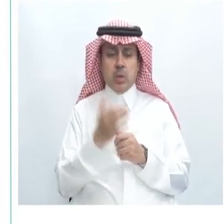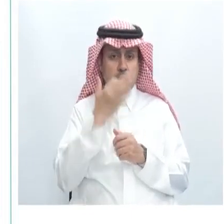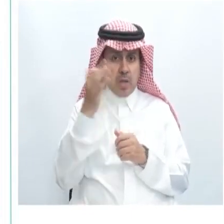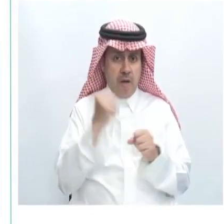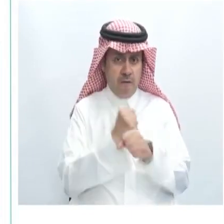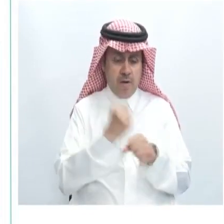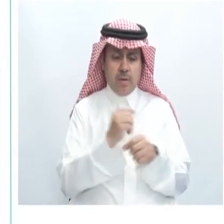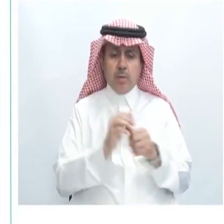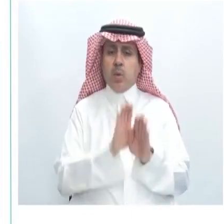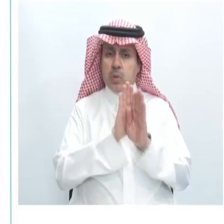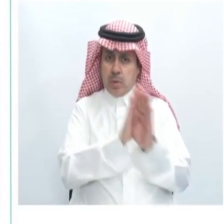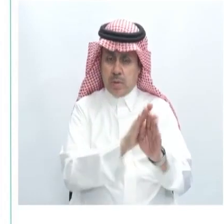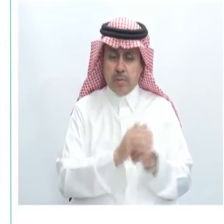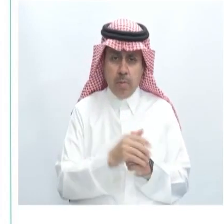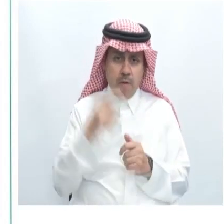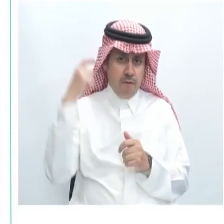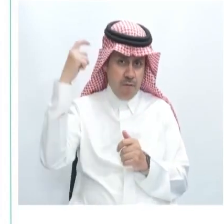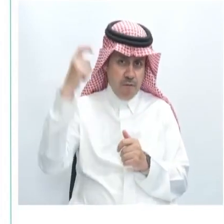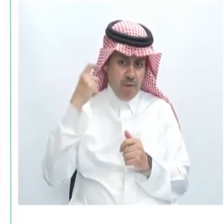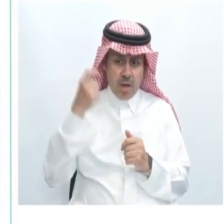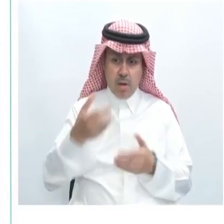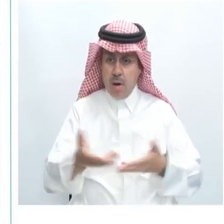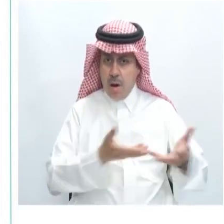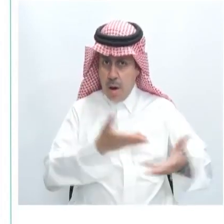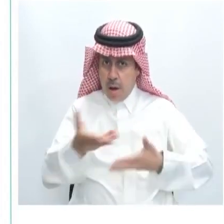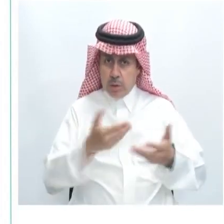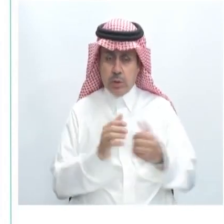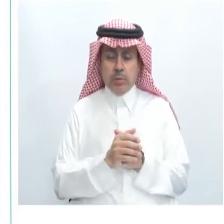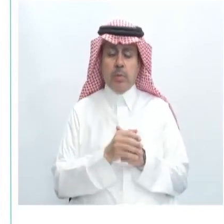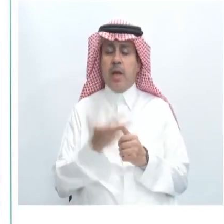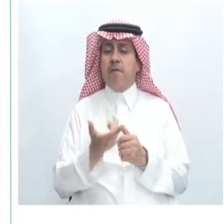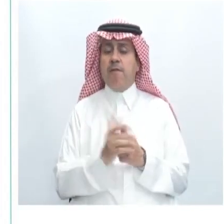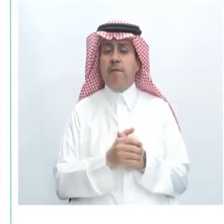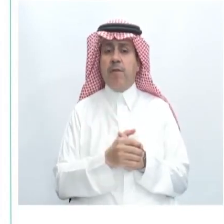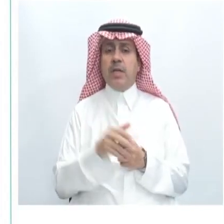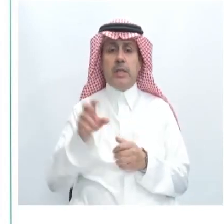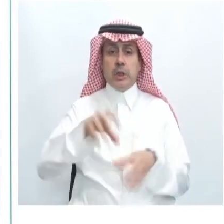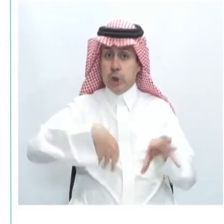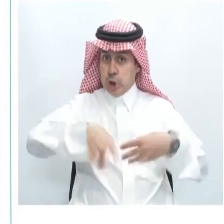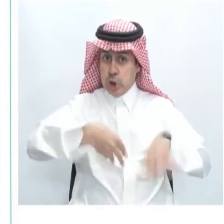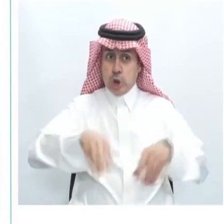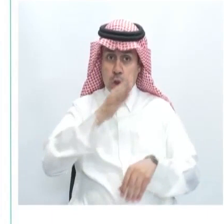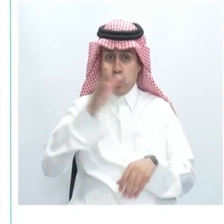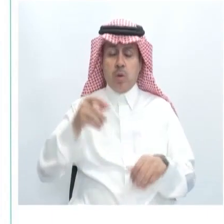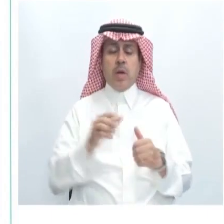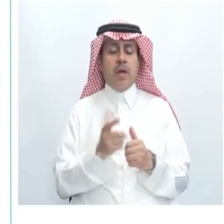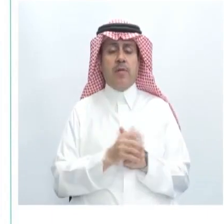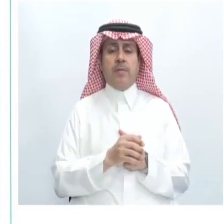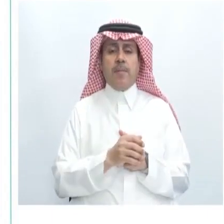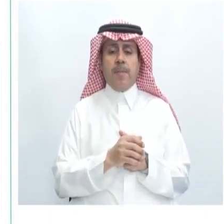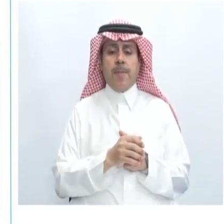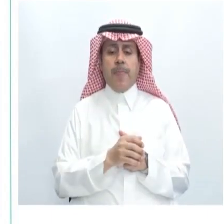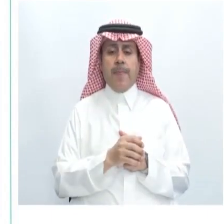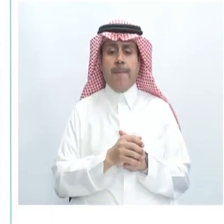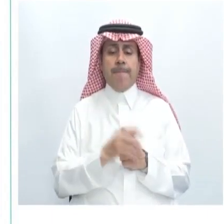عليها فعلها فكر وناقش كيف ينجز او ينجز التسويق هذه الامور قبل ان نبدا دعونا نحرك